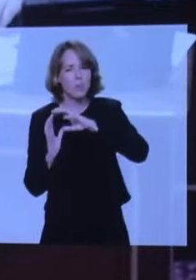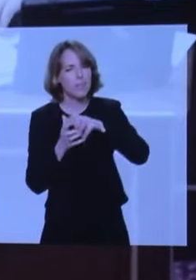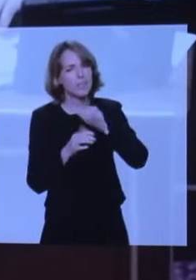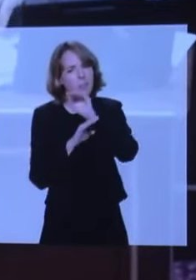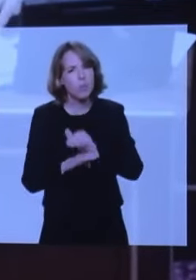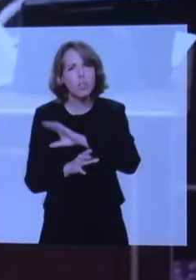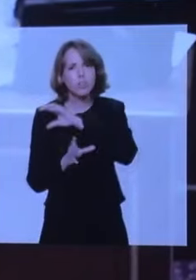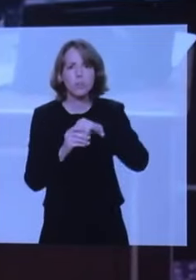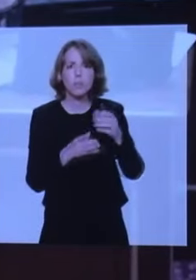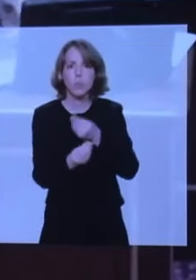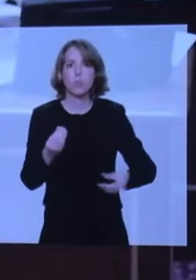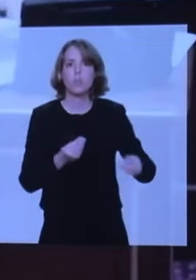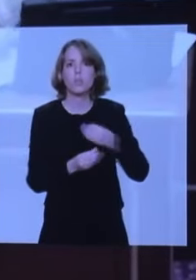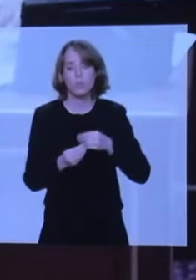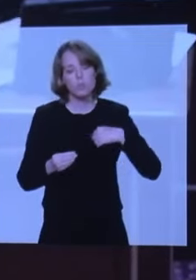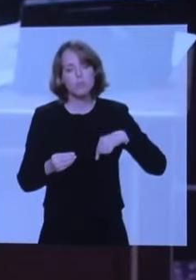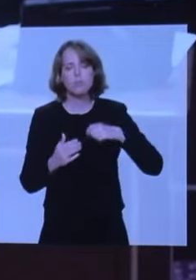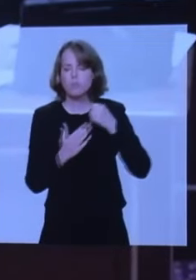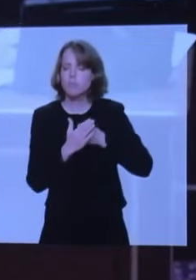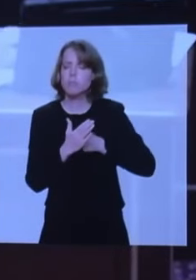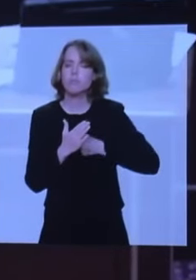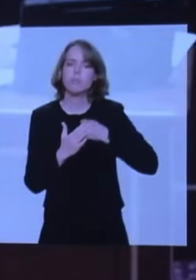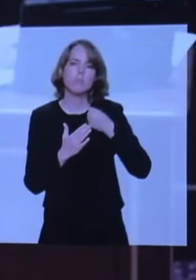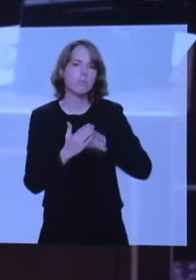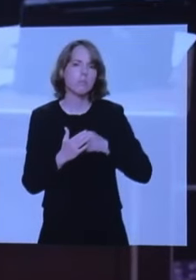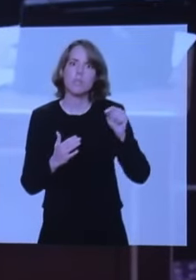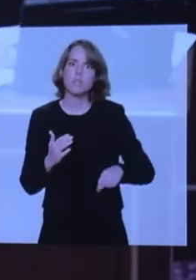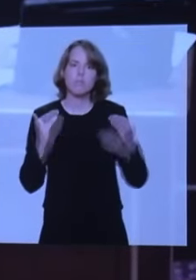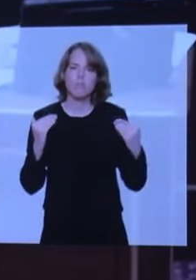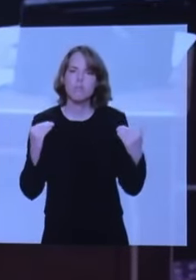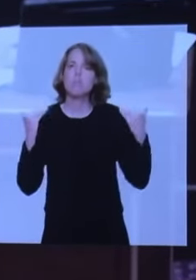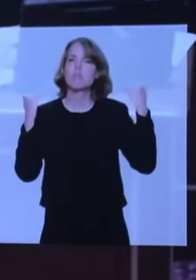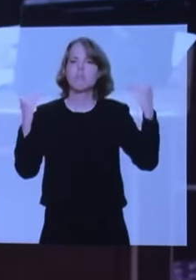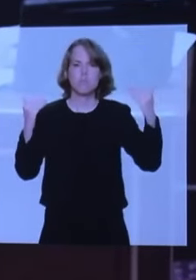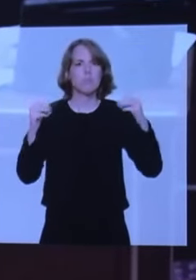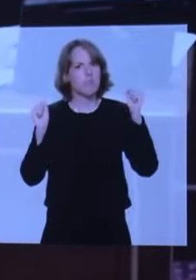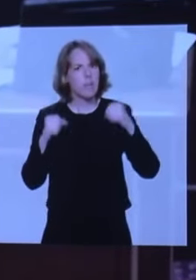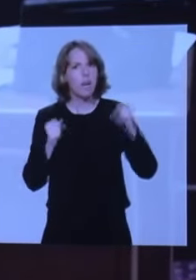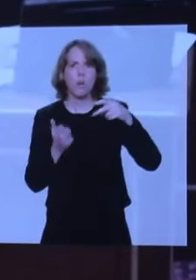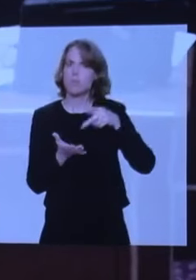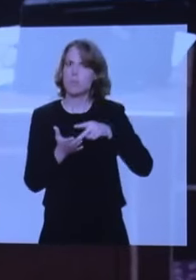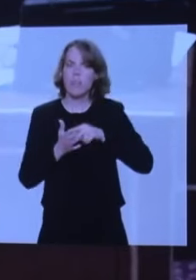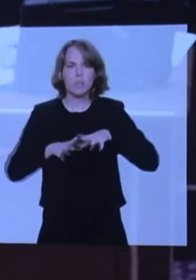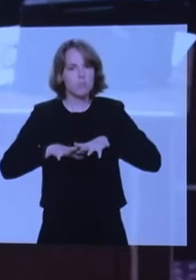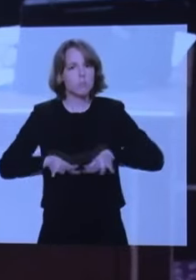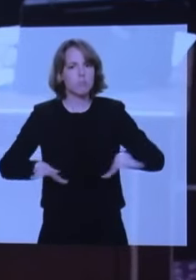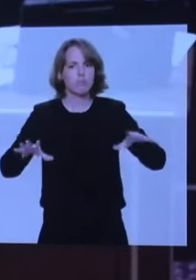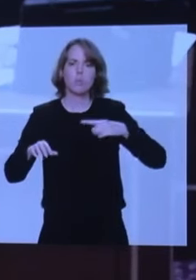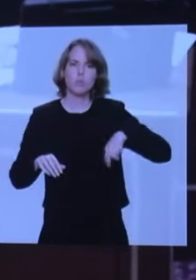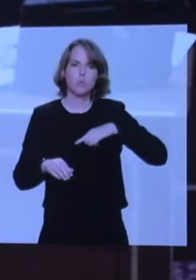նշել է Բայրամովը։ Փաստորեն ոչ մի գրամ ափսոսանք, որ Ֆրանսիայի նման երկիրը Բաքվում